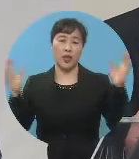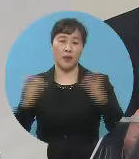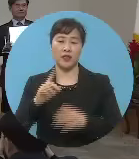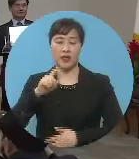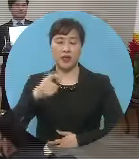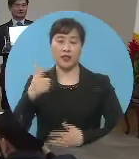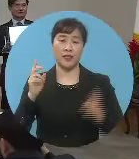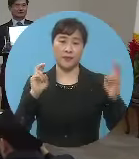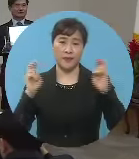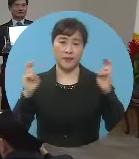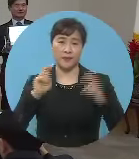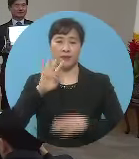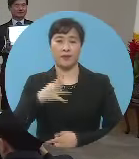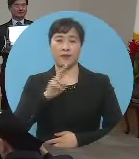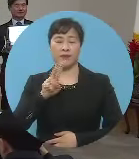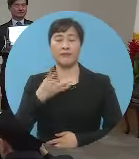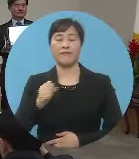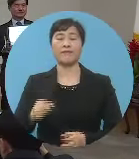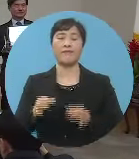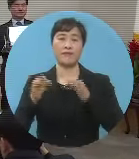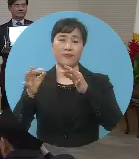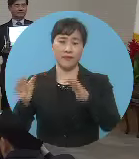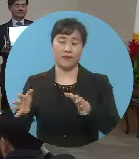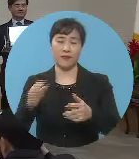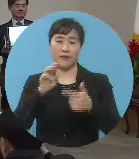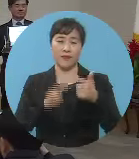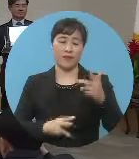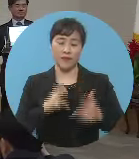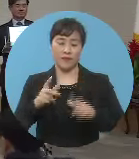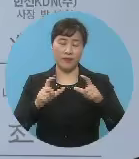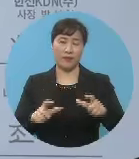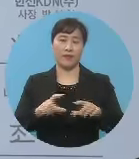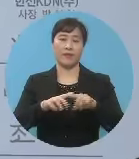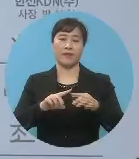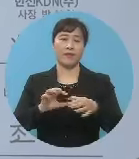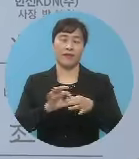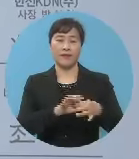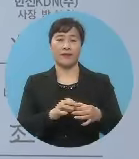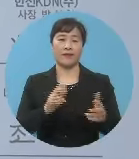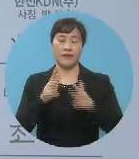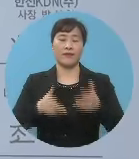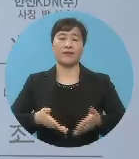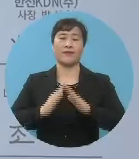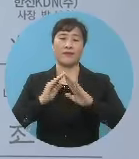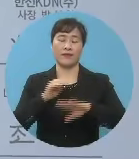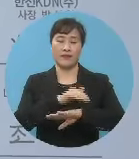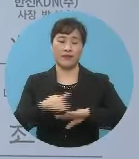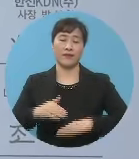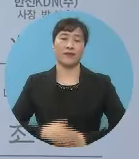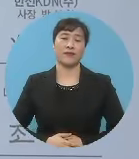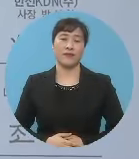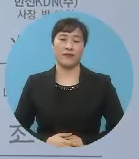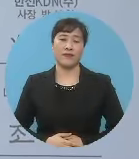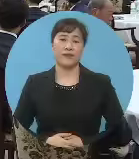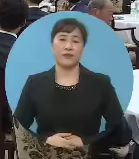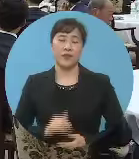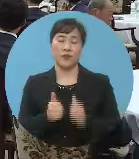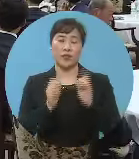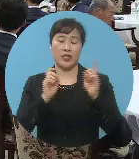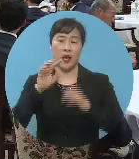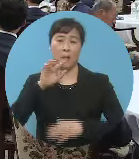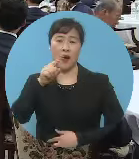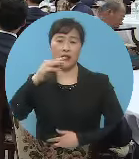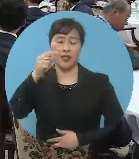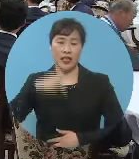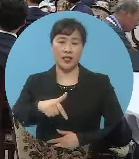기업은 402억 원을 투자해 나주산단의 에너지 관련 기업을 세우기로 했습니다. 또 주식회사 버텍시스템